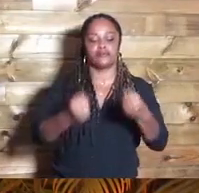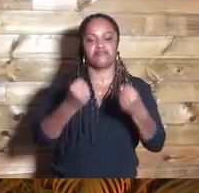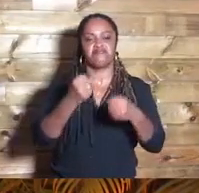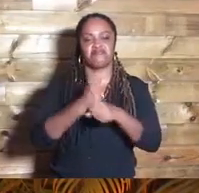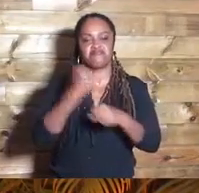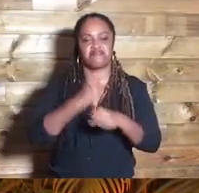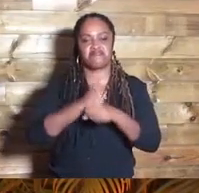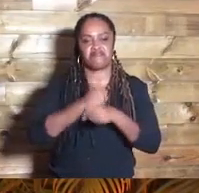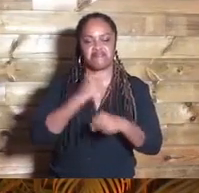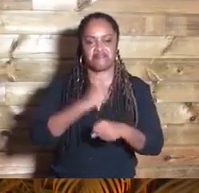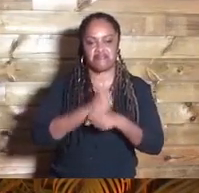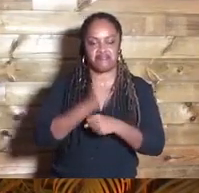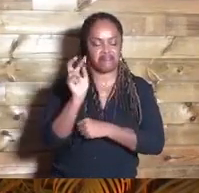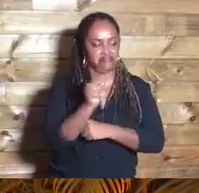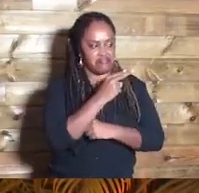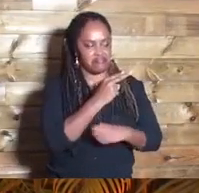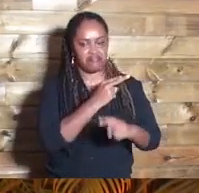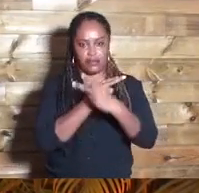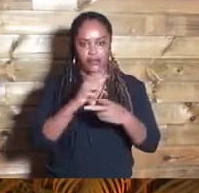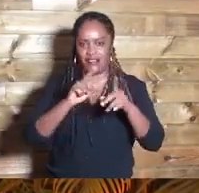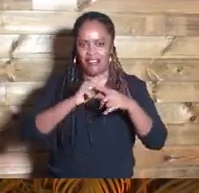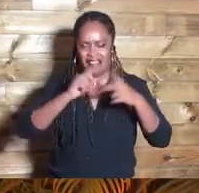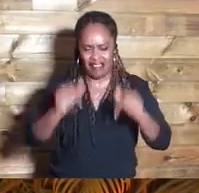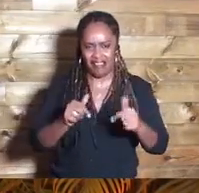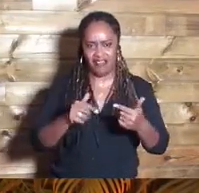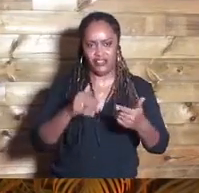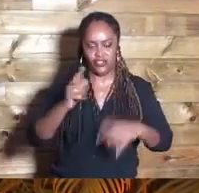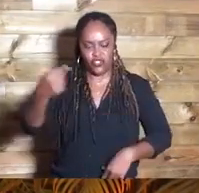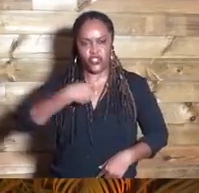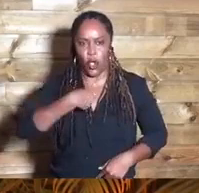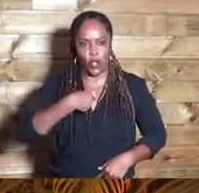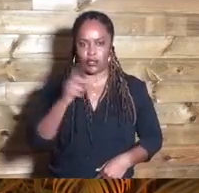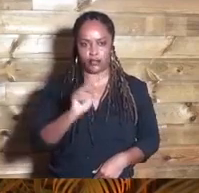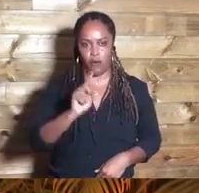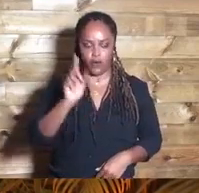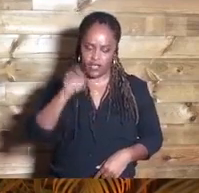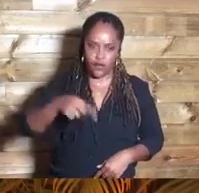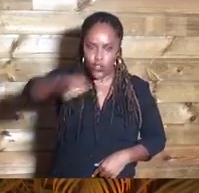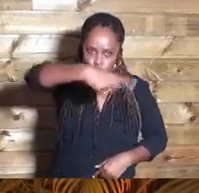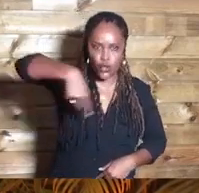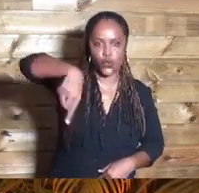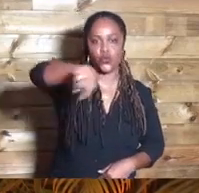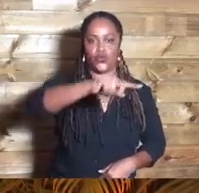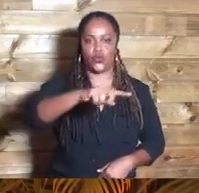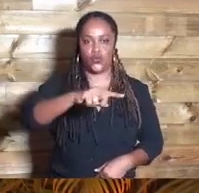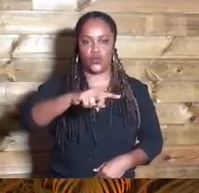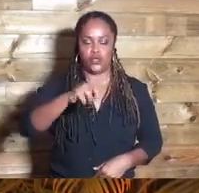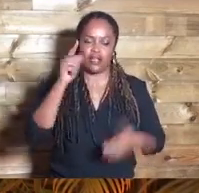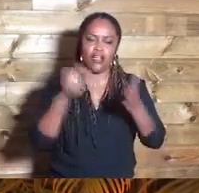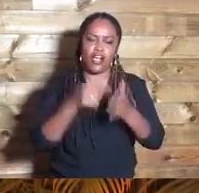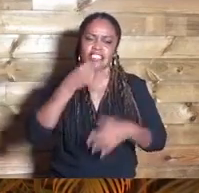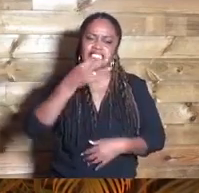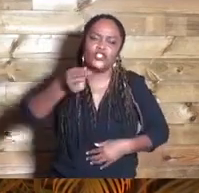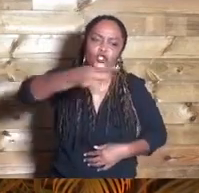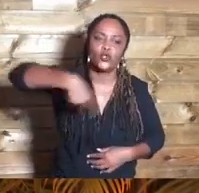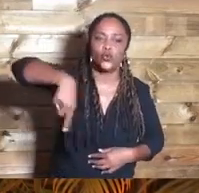et regarder autour de nous et sortir du système limitant du « je » pour embrasser le « nous ». Et quand je parle de « nous », je parle